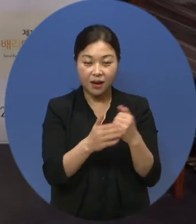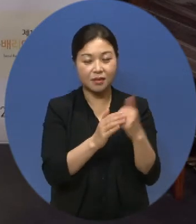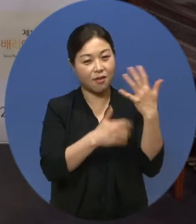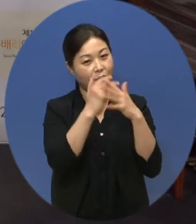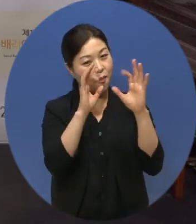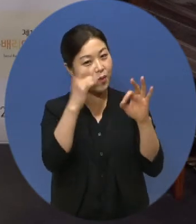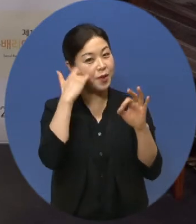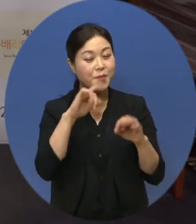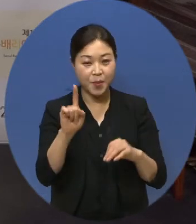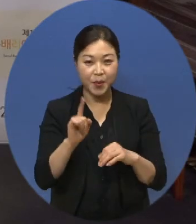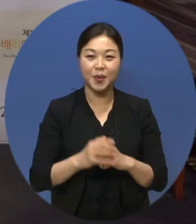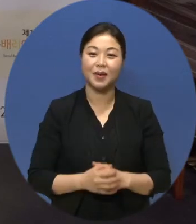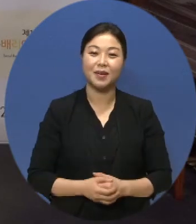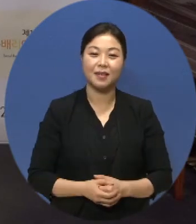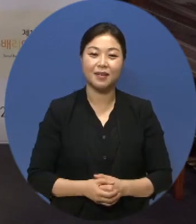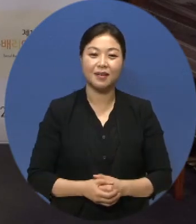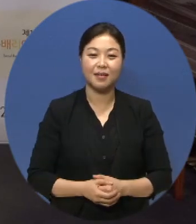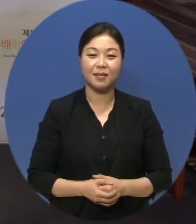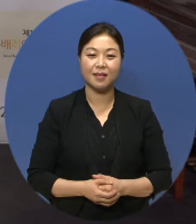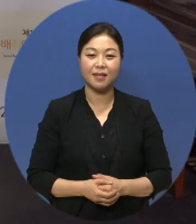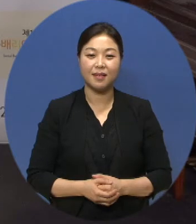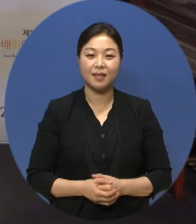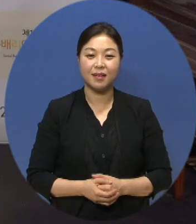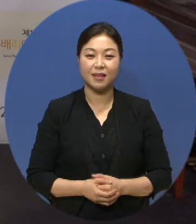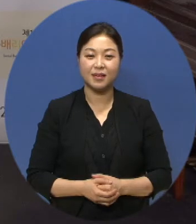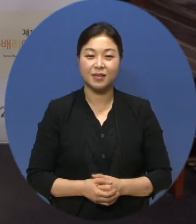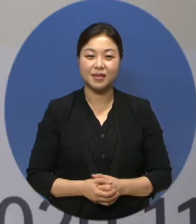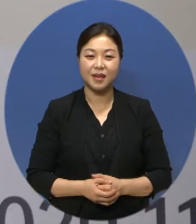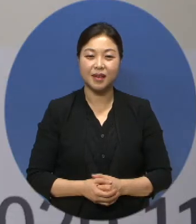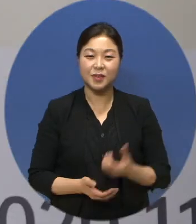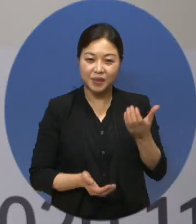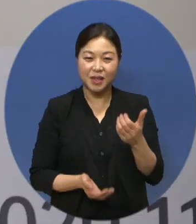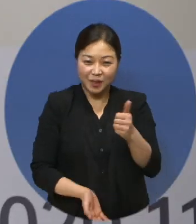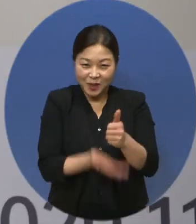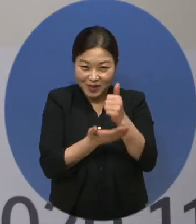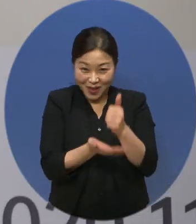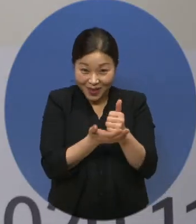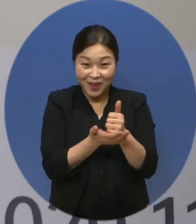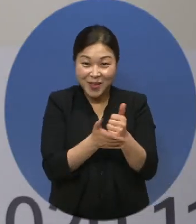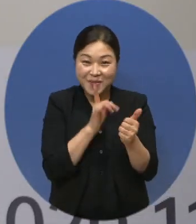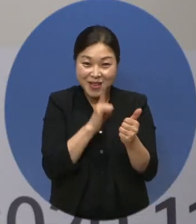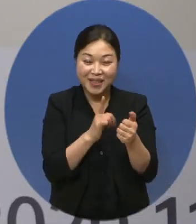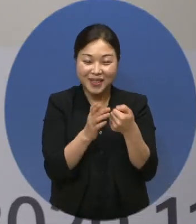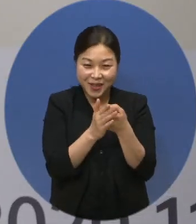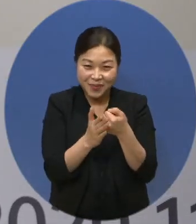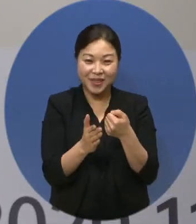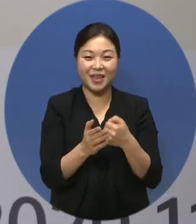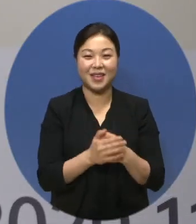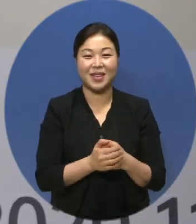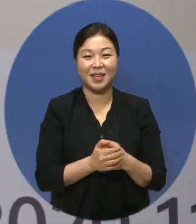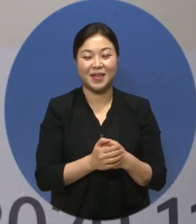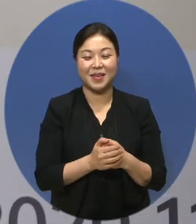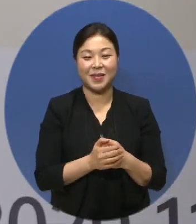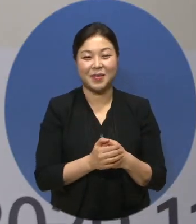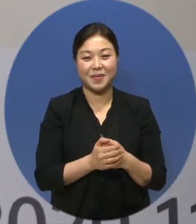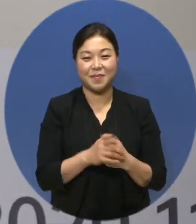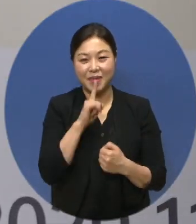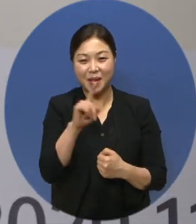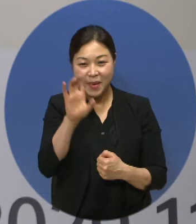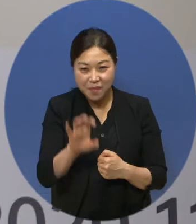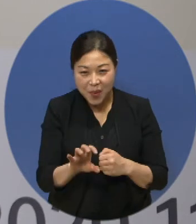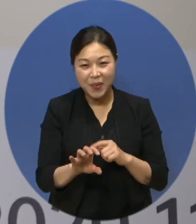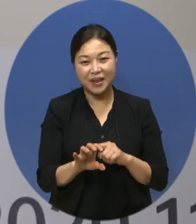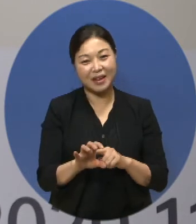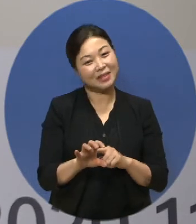보셨는지 궁금한데요. 이미 아까 강경 추천을 한번 했기 때문에 아, 그렇죠. 너무 좀 중복스러우면